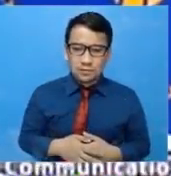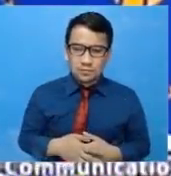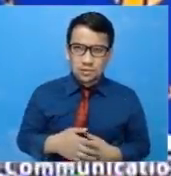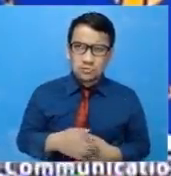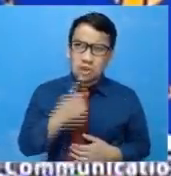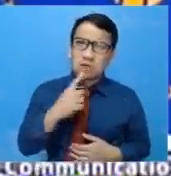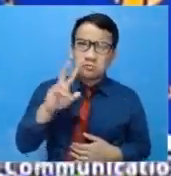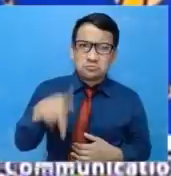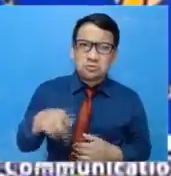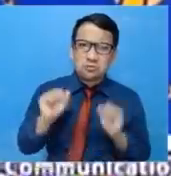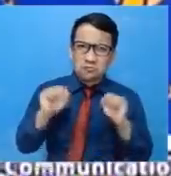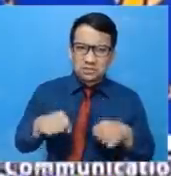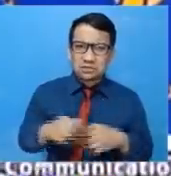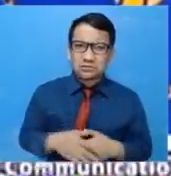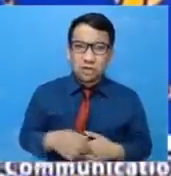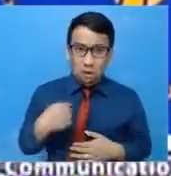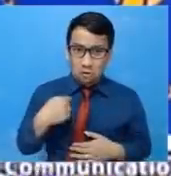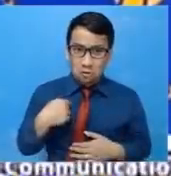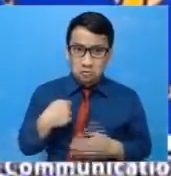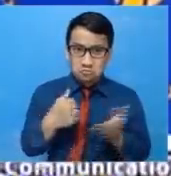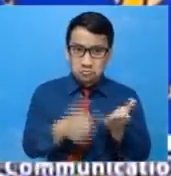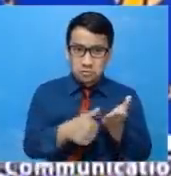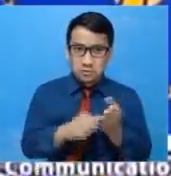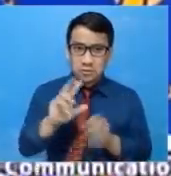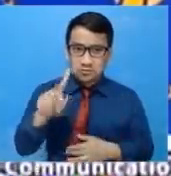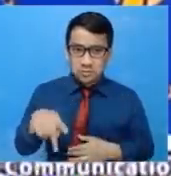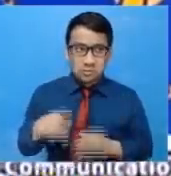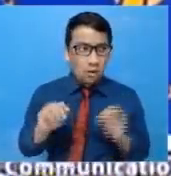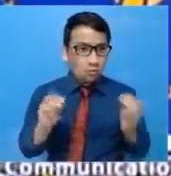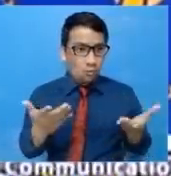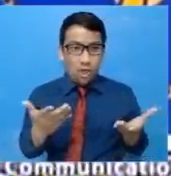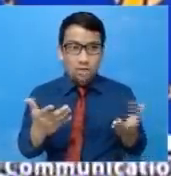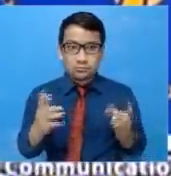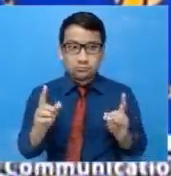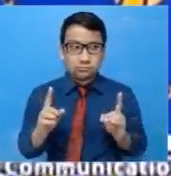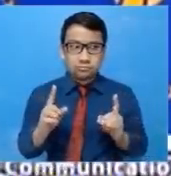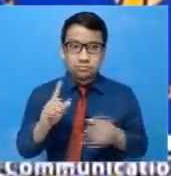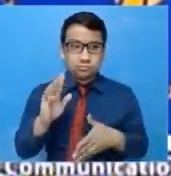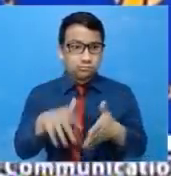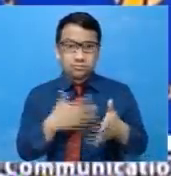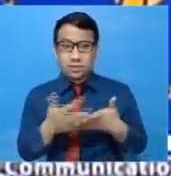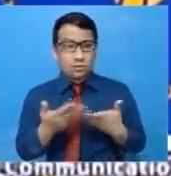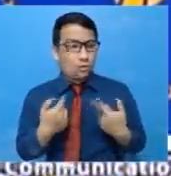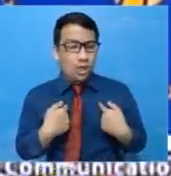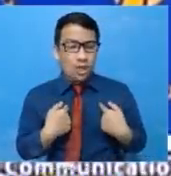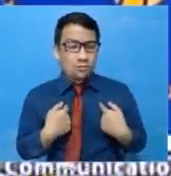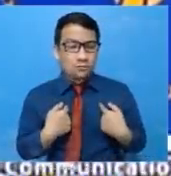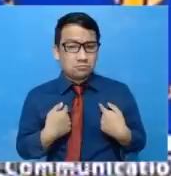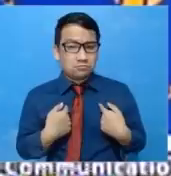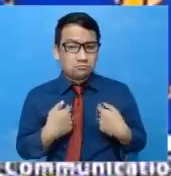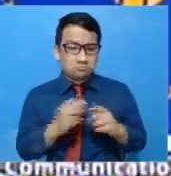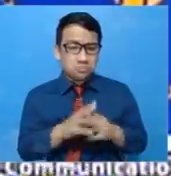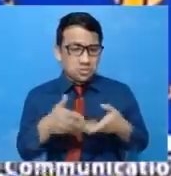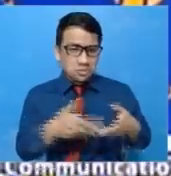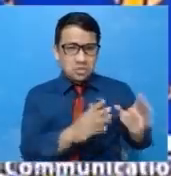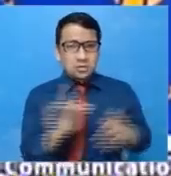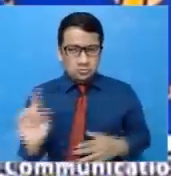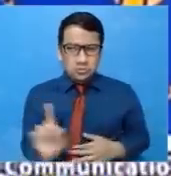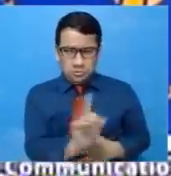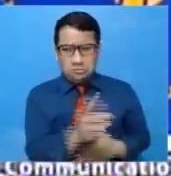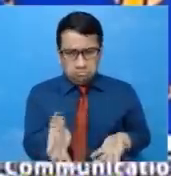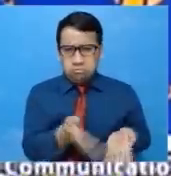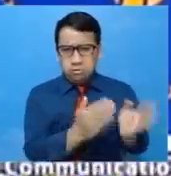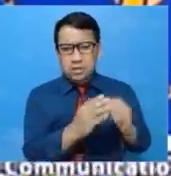siguro. Pero kung wala akong space, everybody is crowding up, wanting to be one,